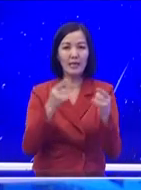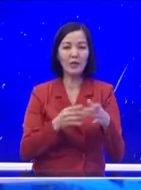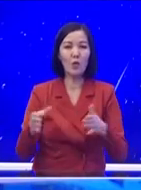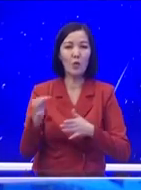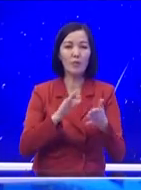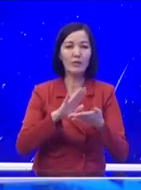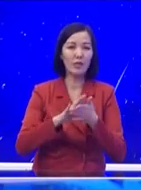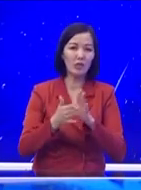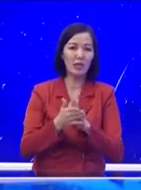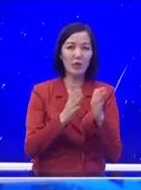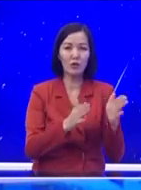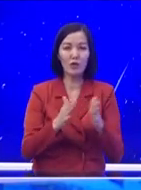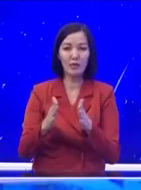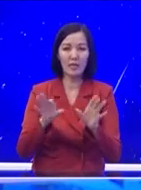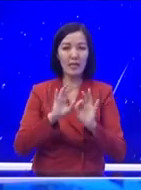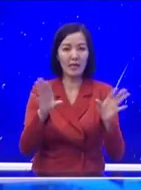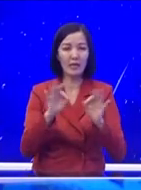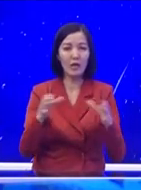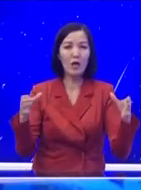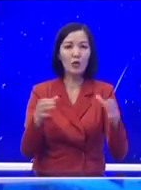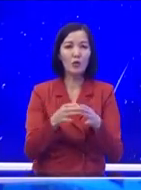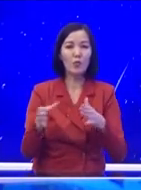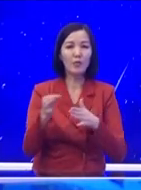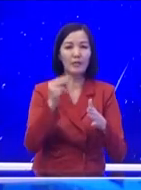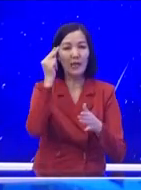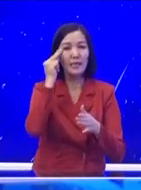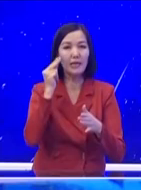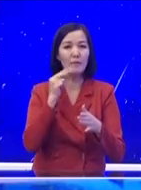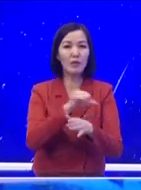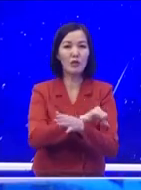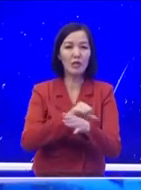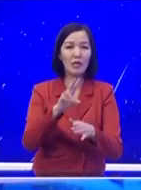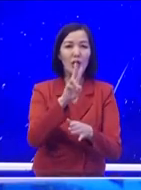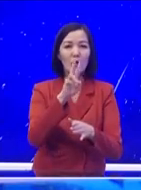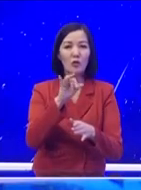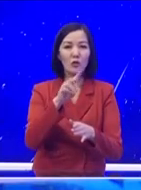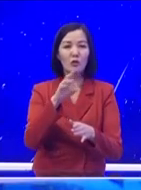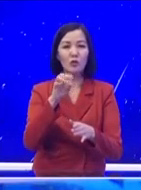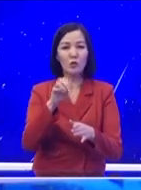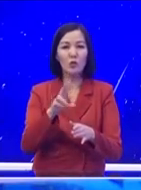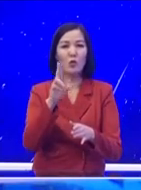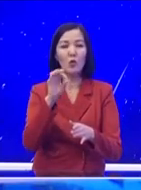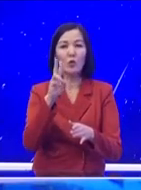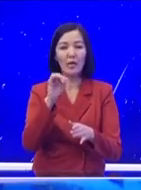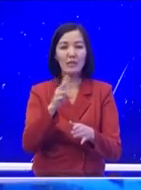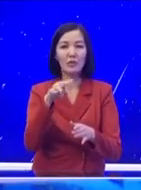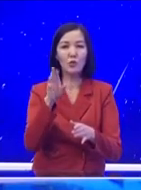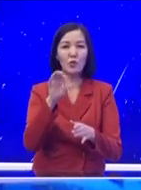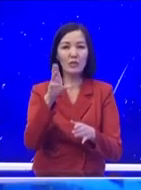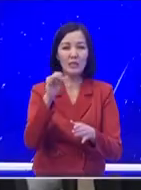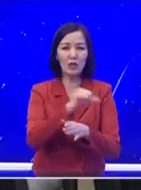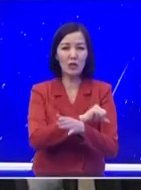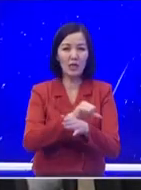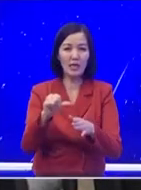облыстағы ахуал тұрақты екенін жеткізді. Топ мүшелері облыстағы Қытаймен шекаралас Нұрлы жол, Алтынкөл, Қорғас достық